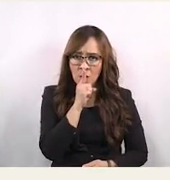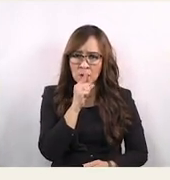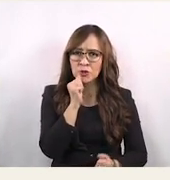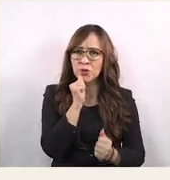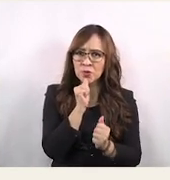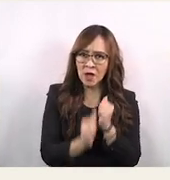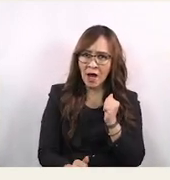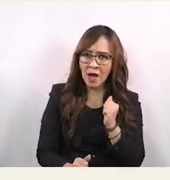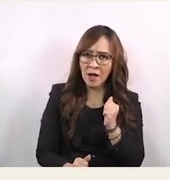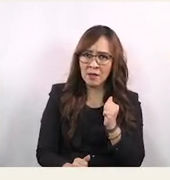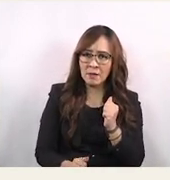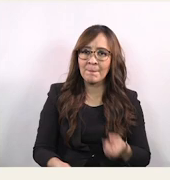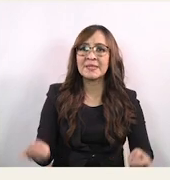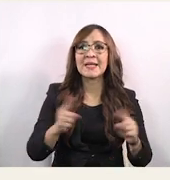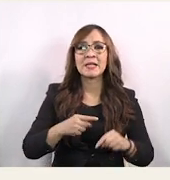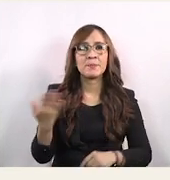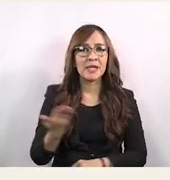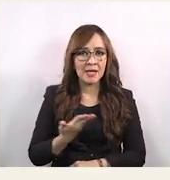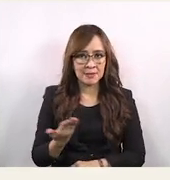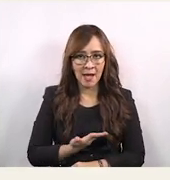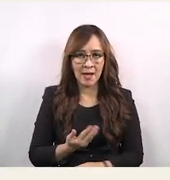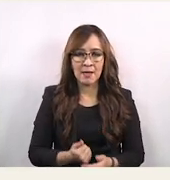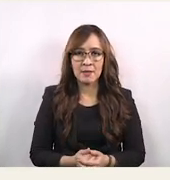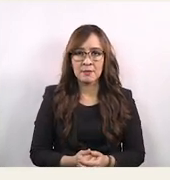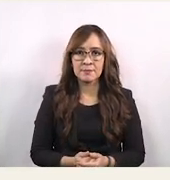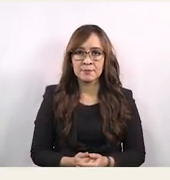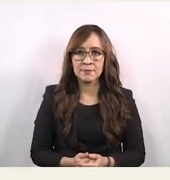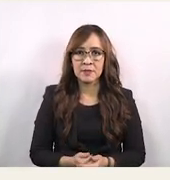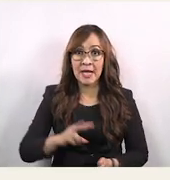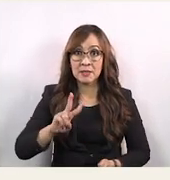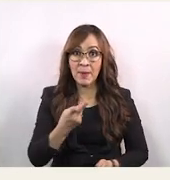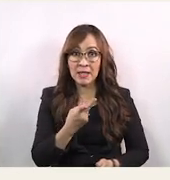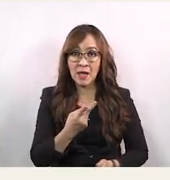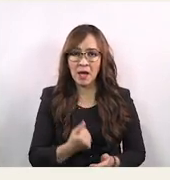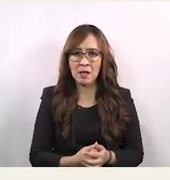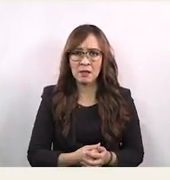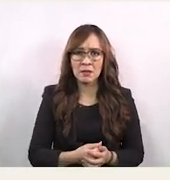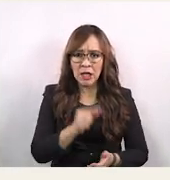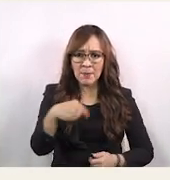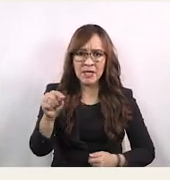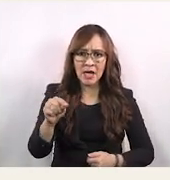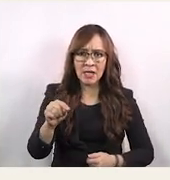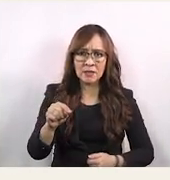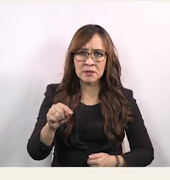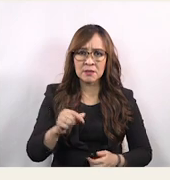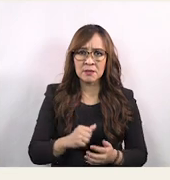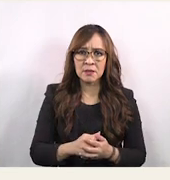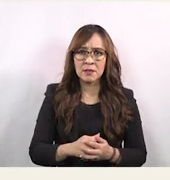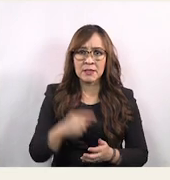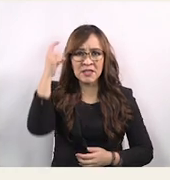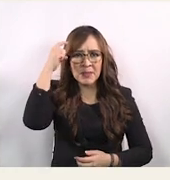namanya menghalalkan segala cara menjadikan normalan Tapi sebaliknya justru kebenaran tersingkirkan dan dianggap rendah bayangkan